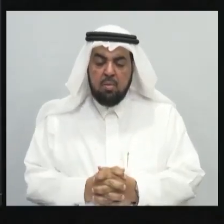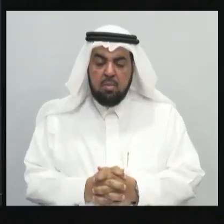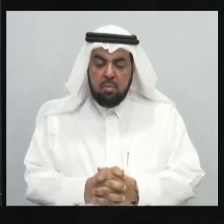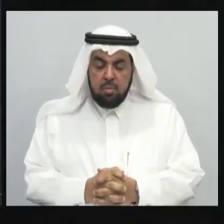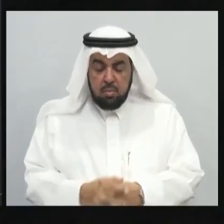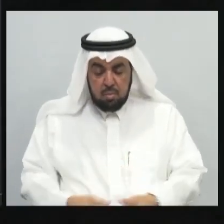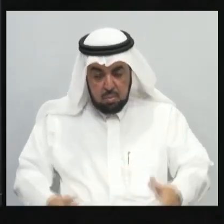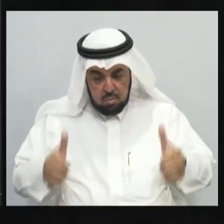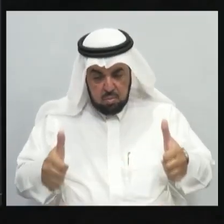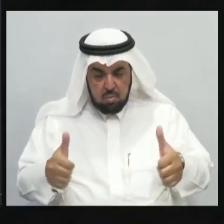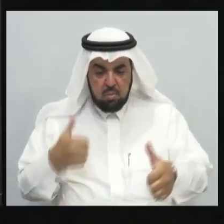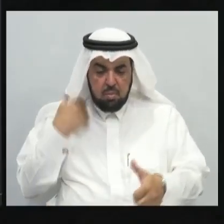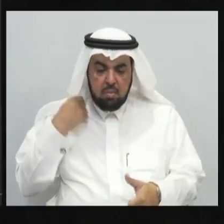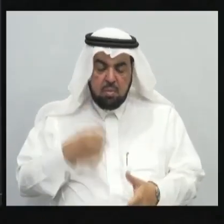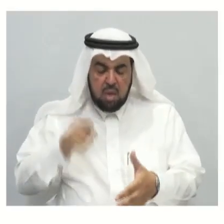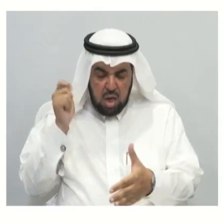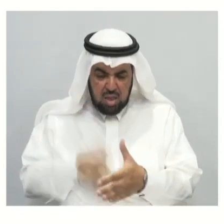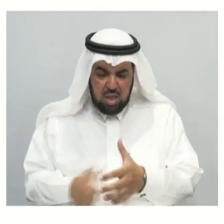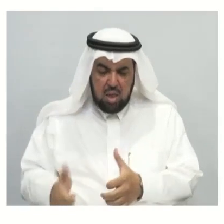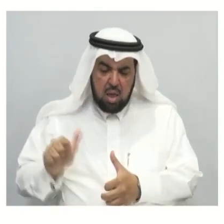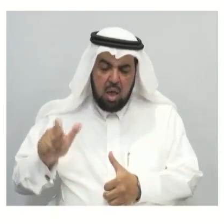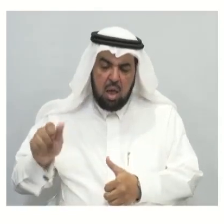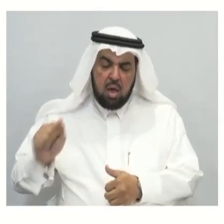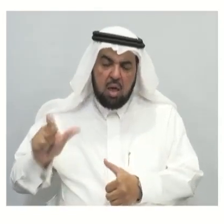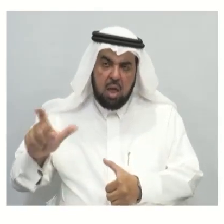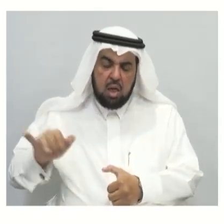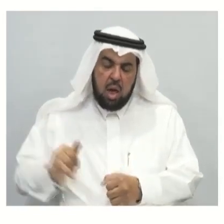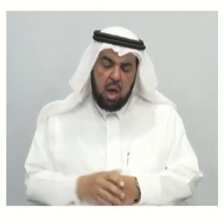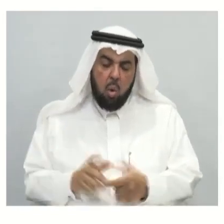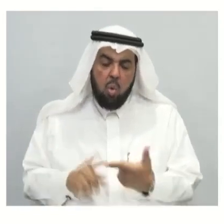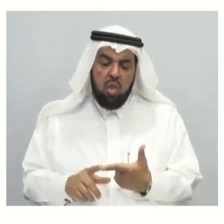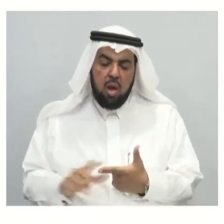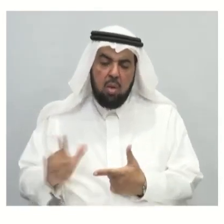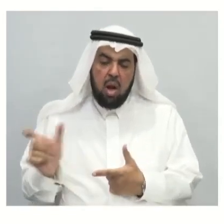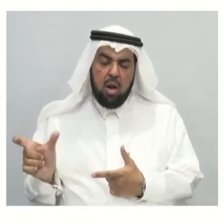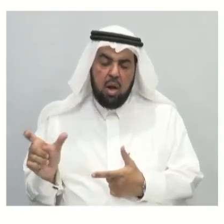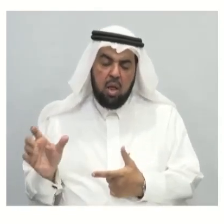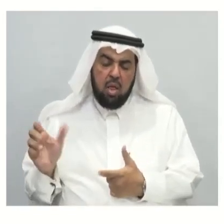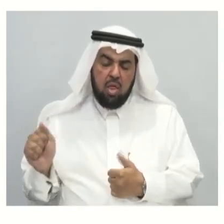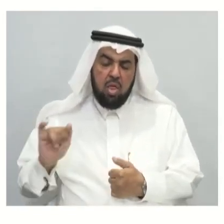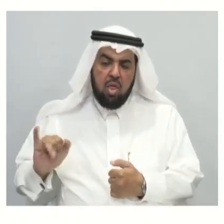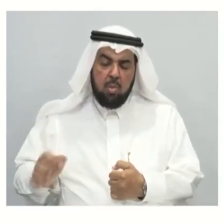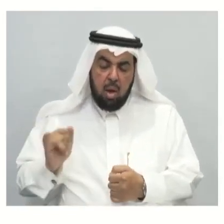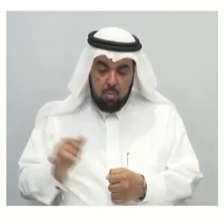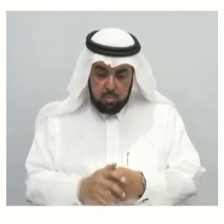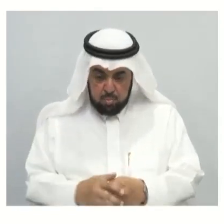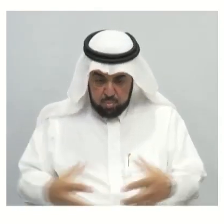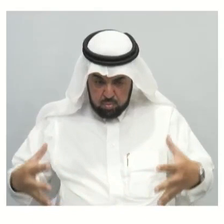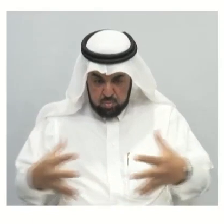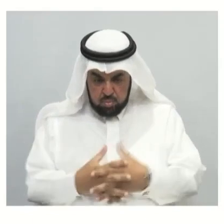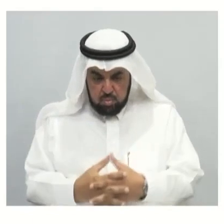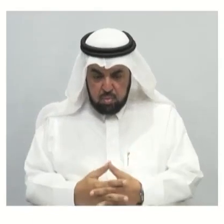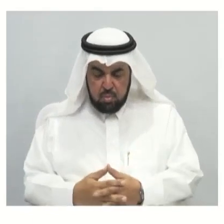احسنتم رائعين الى اصليه وعضويه بالانضمام عقدت الجامعه العربيه